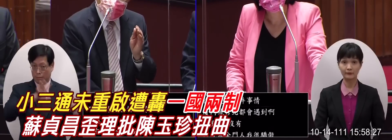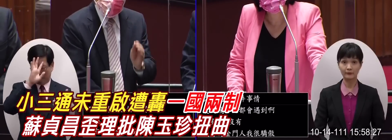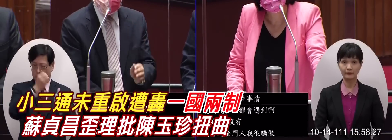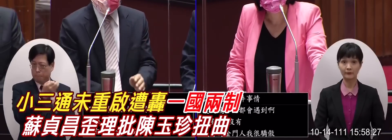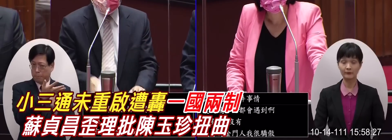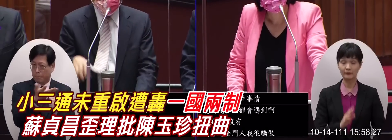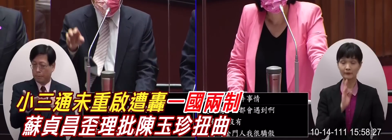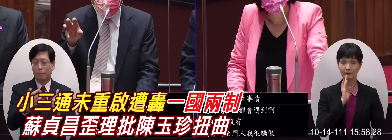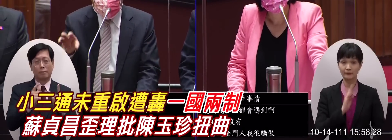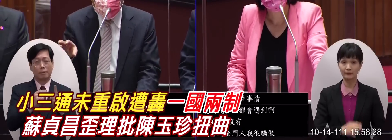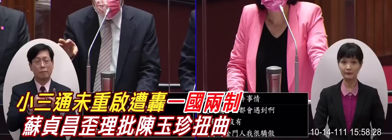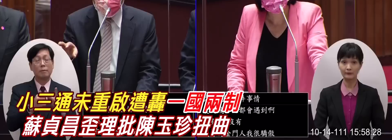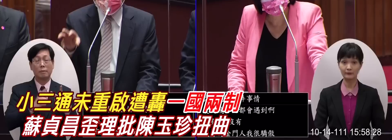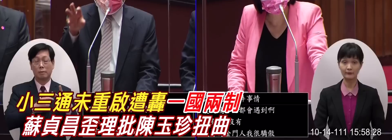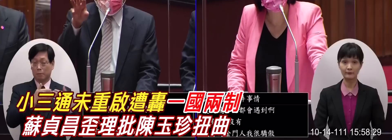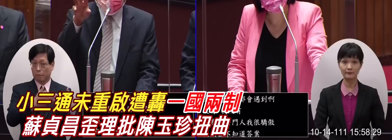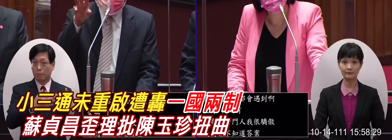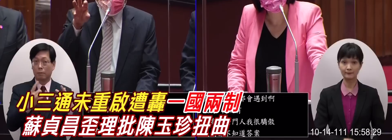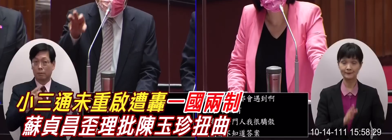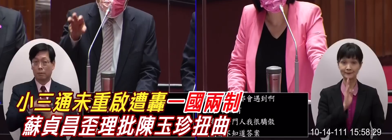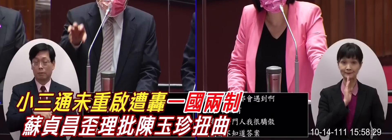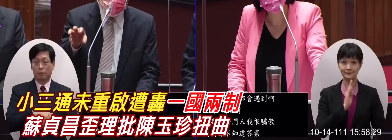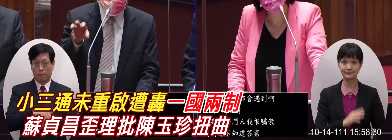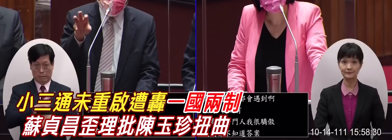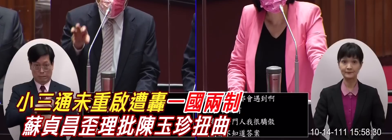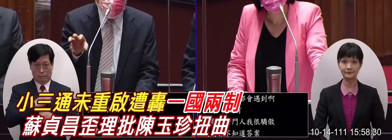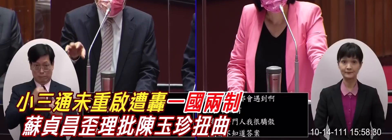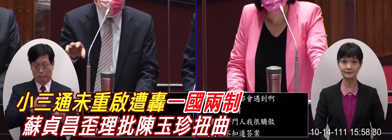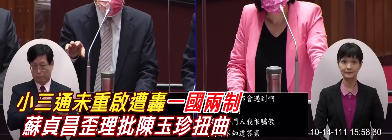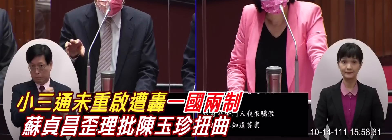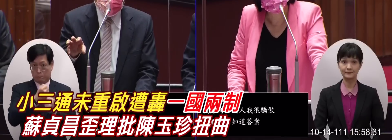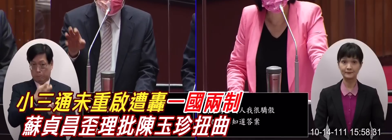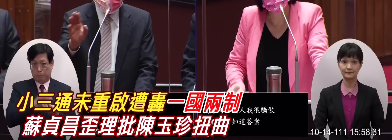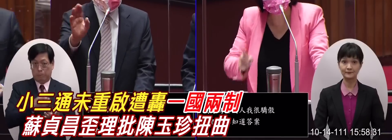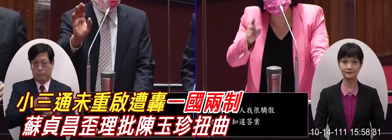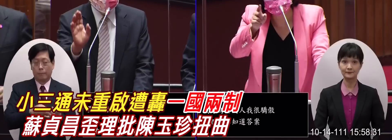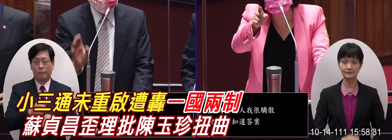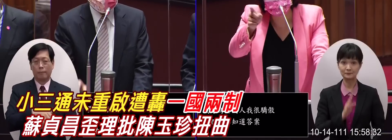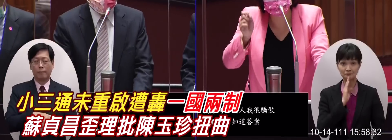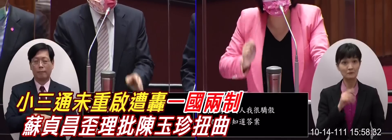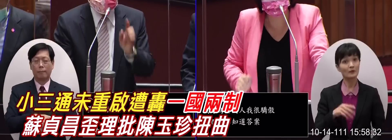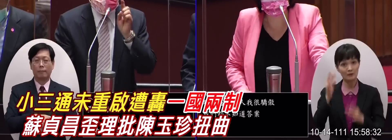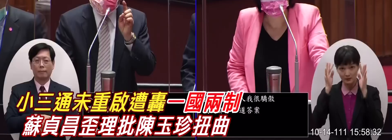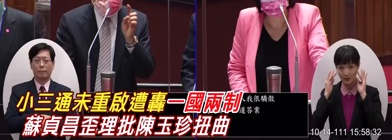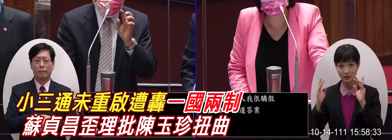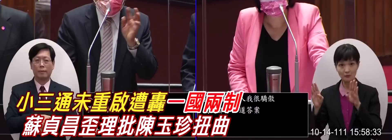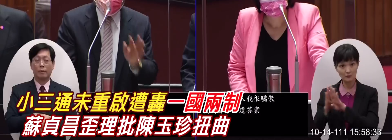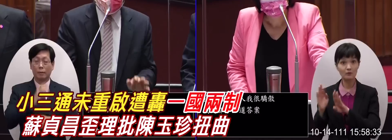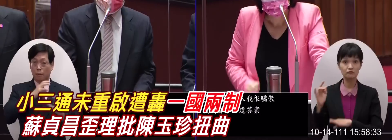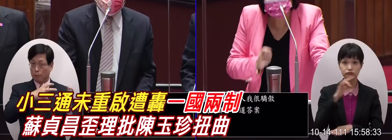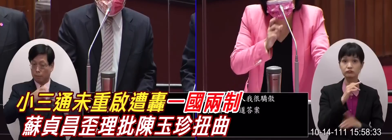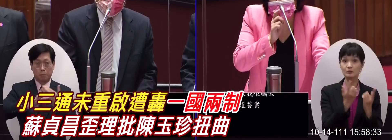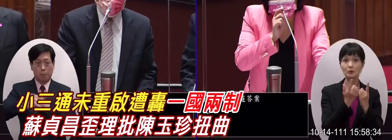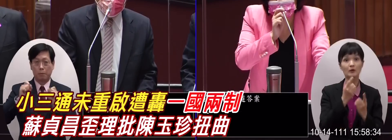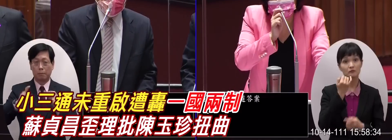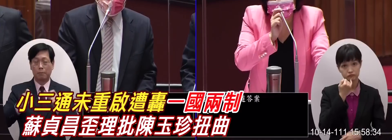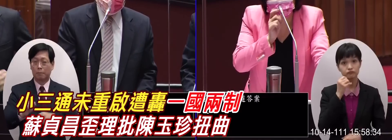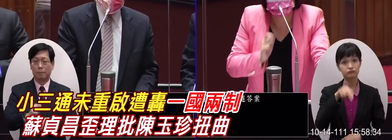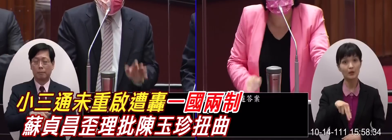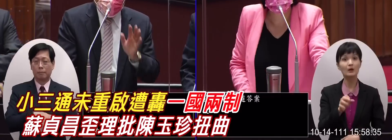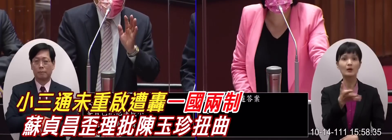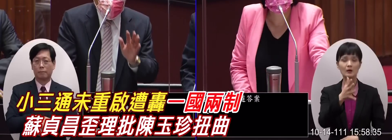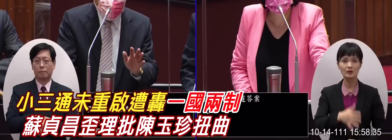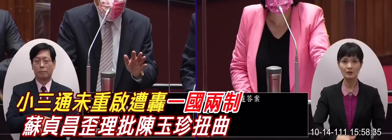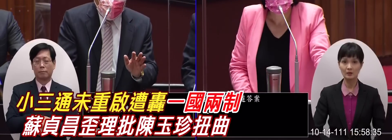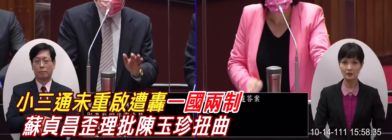情，以及中国政府对它疫情的防疫措施 是，所以为什么厦门可以飞台北？ 世界各国都不一样。 为什么厦门可以飞台